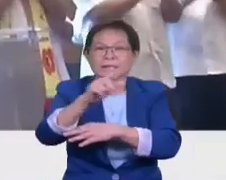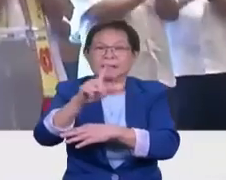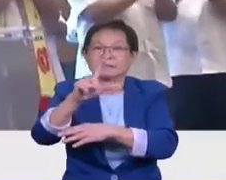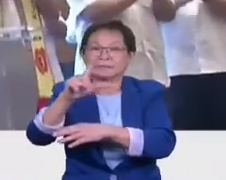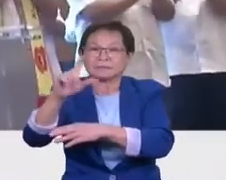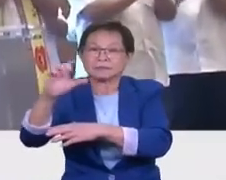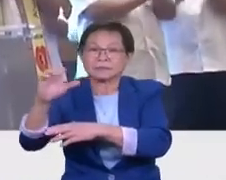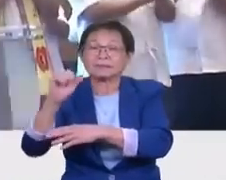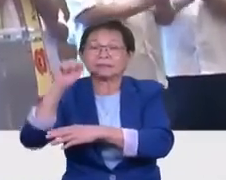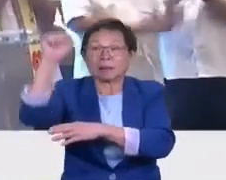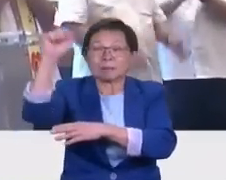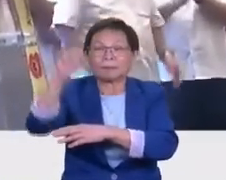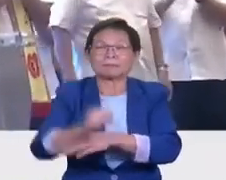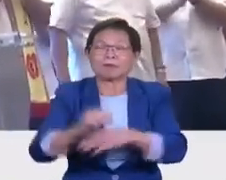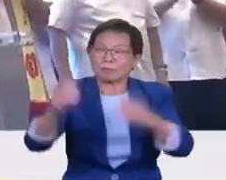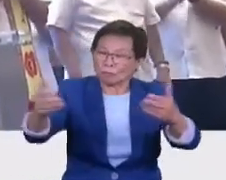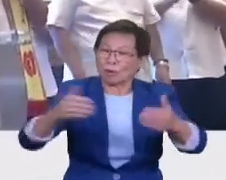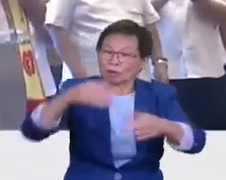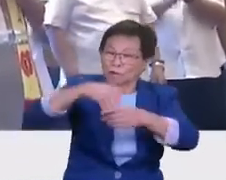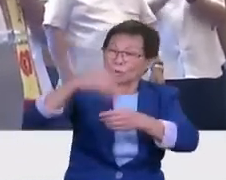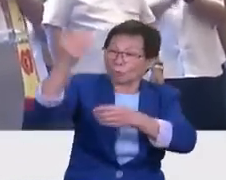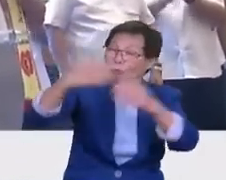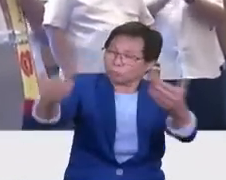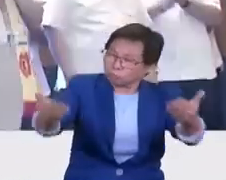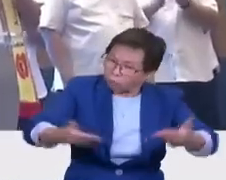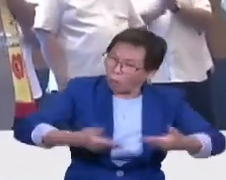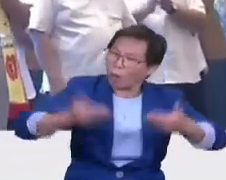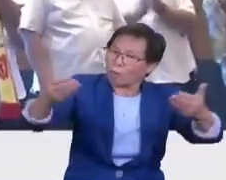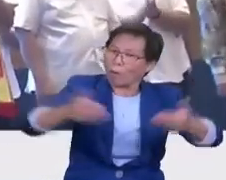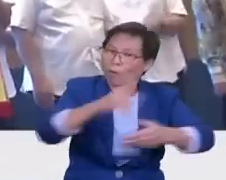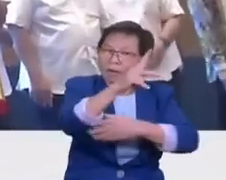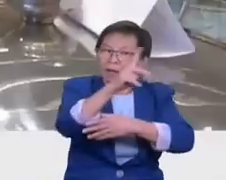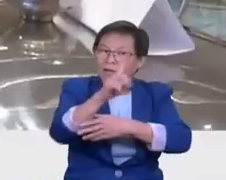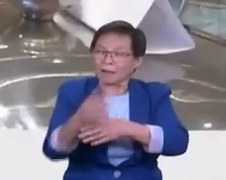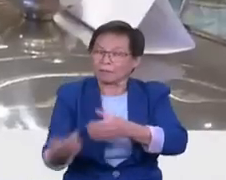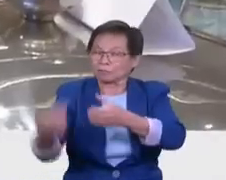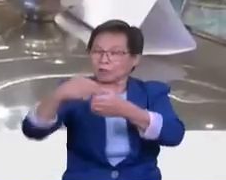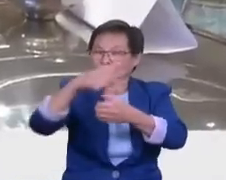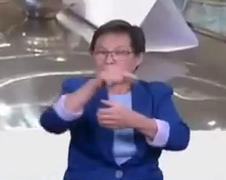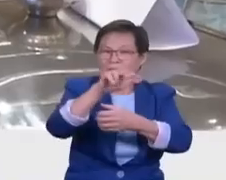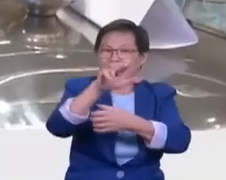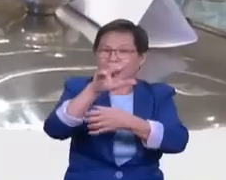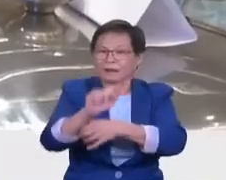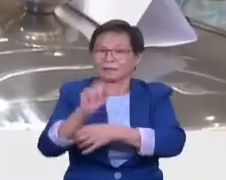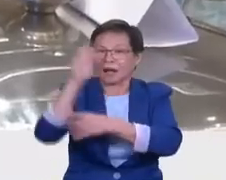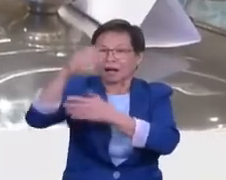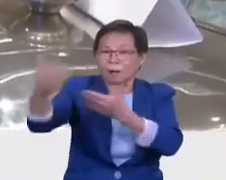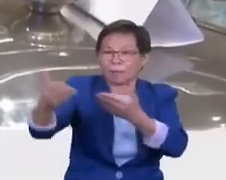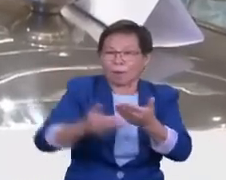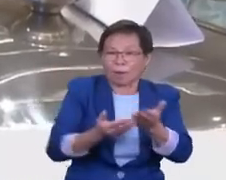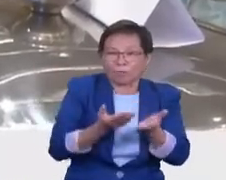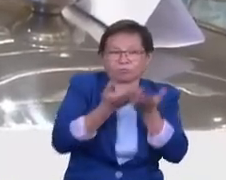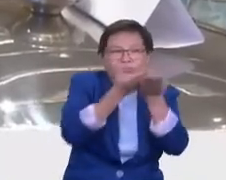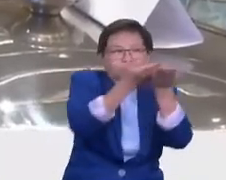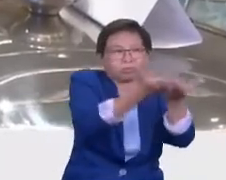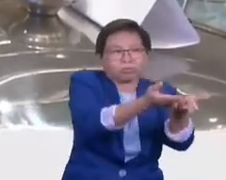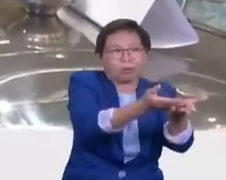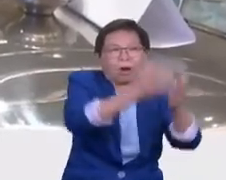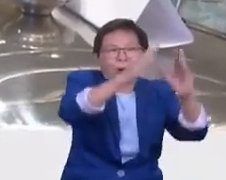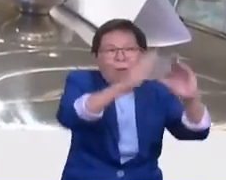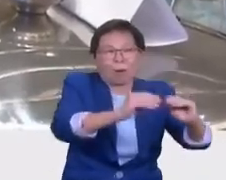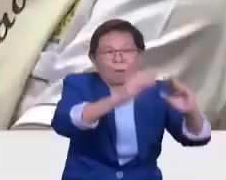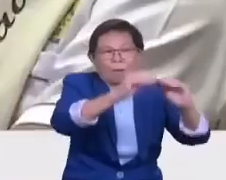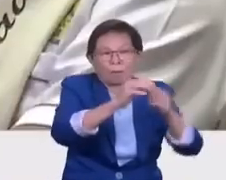ucapannya beliau mengalu-alukan hasrat KDM untuk menyertai GRS dan akan membawa usul tersebut ke